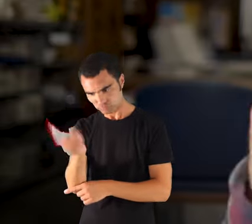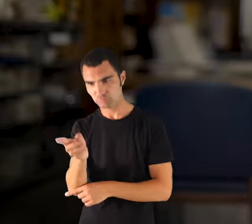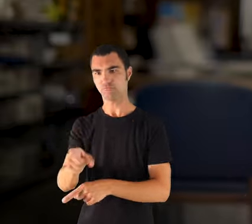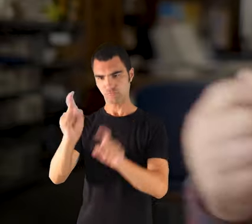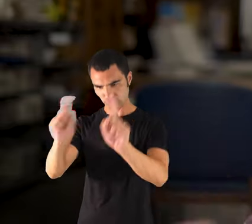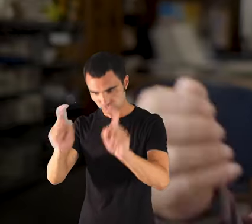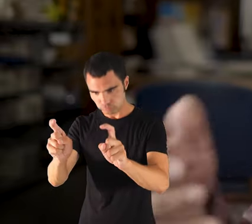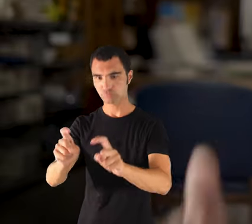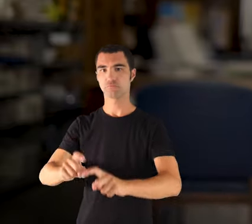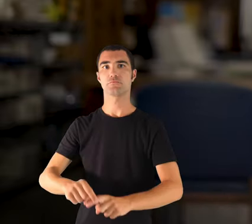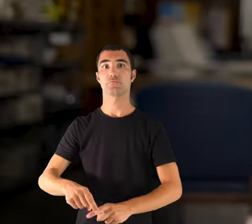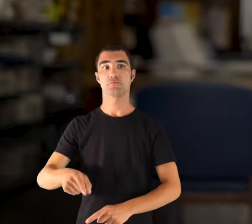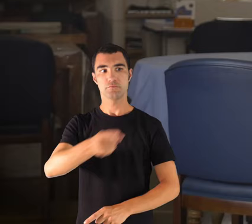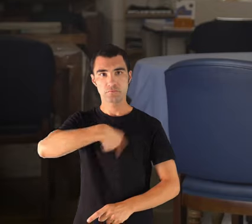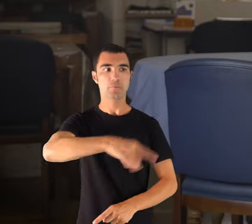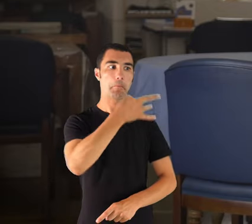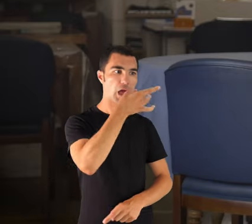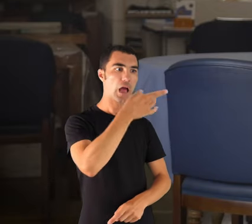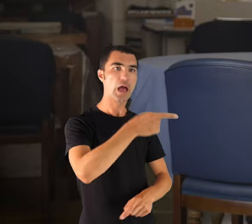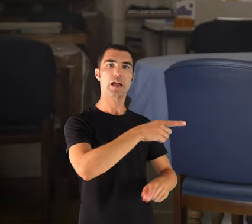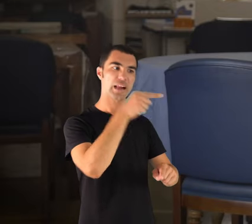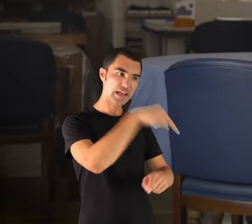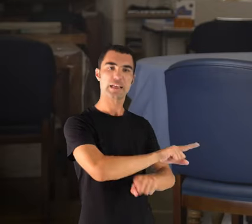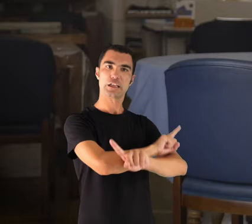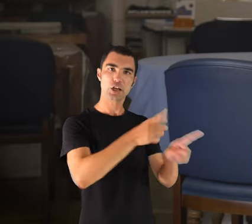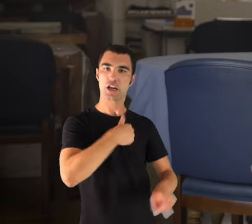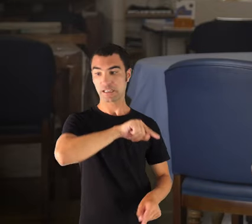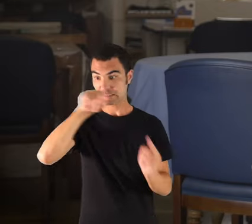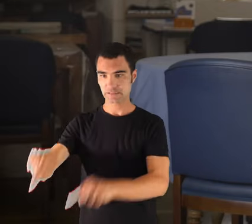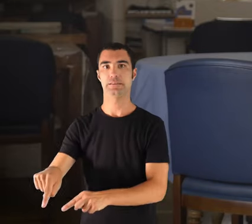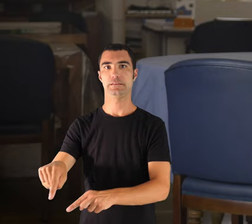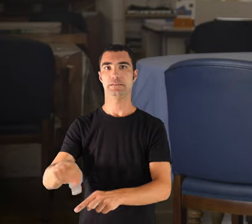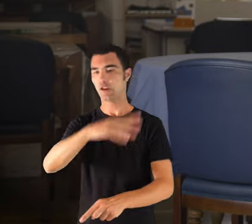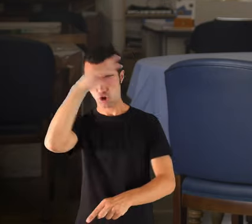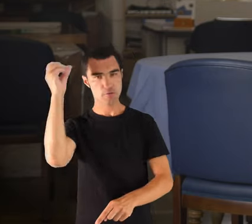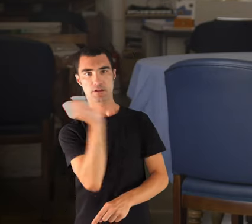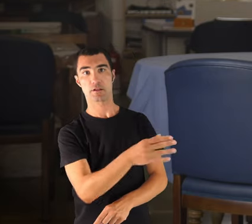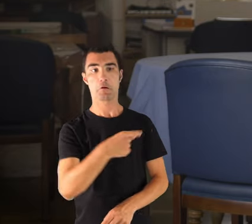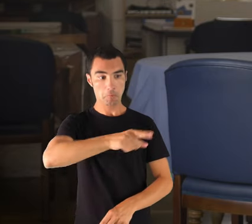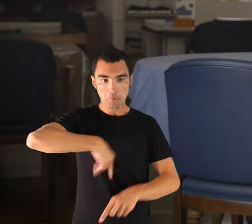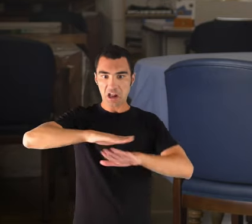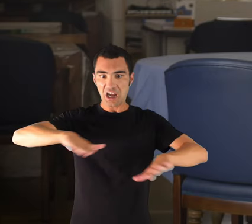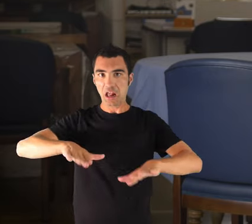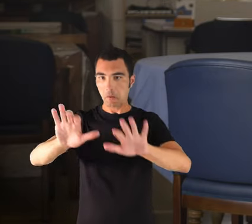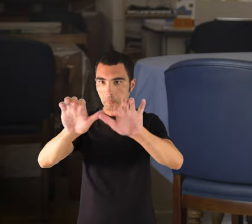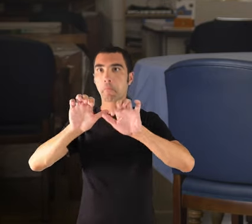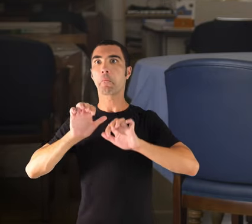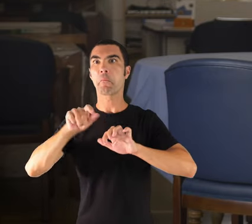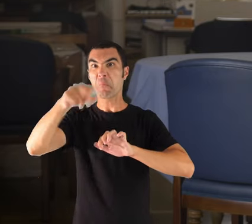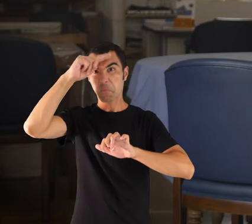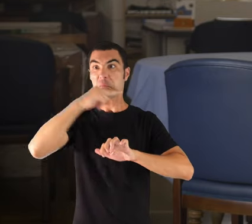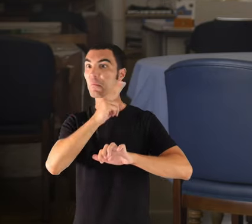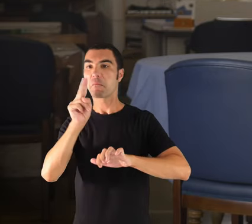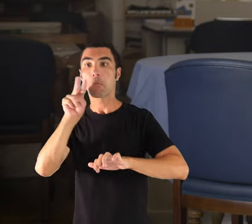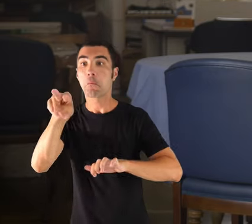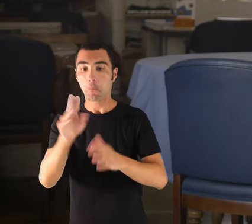les feia a escola perquè no estiguessin dins del bar. Nosaltres, els fills, anàvem a guaitar com els nostres pares, amb una plegueta i